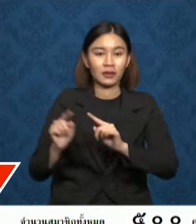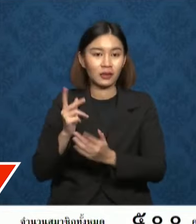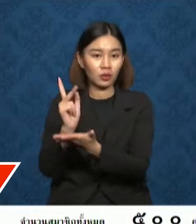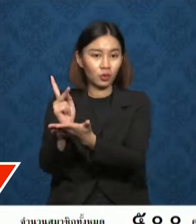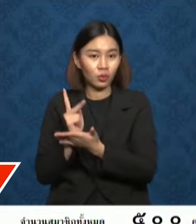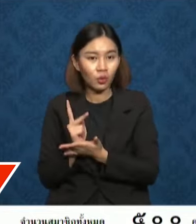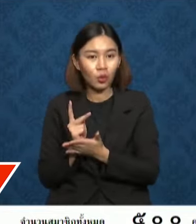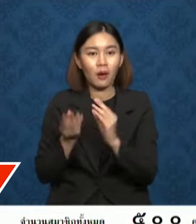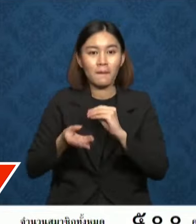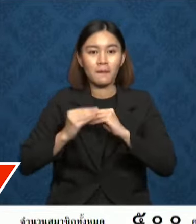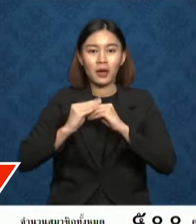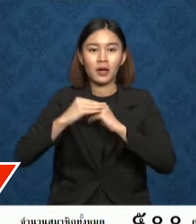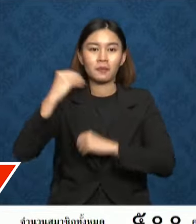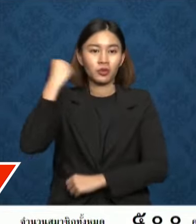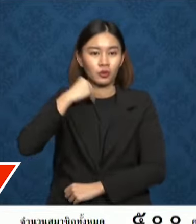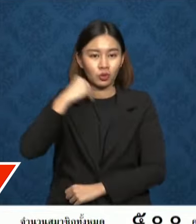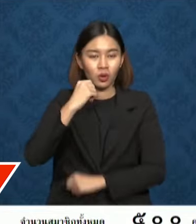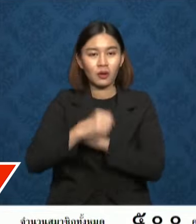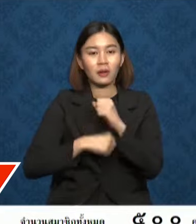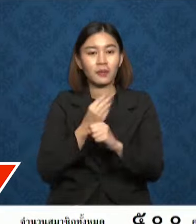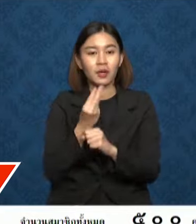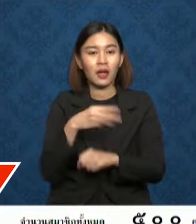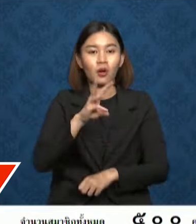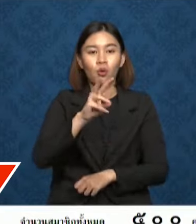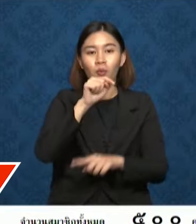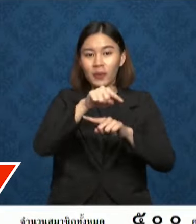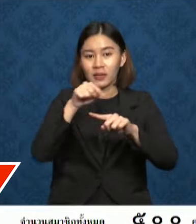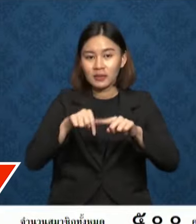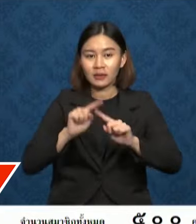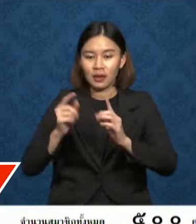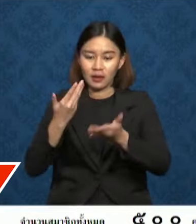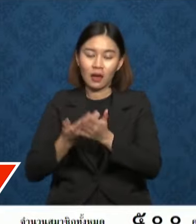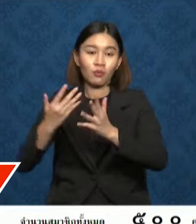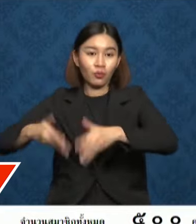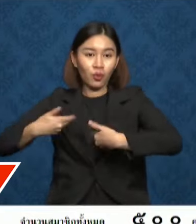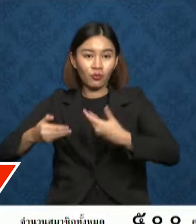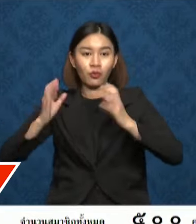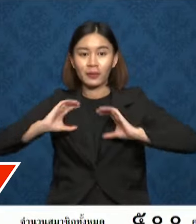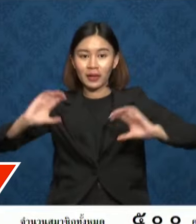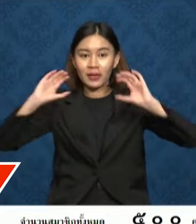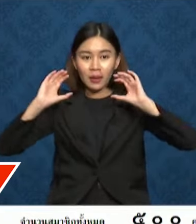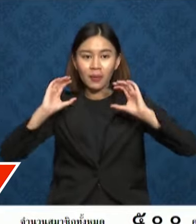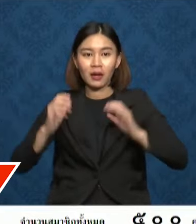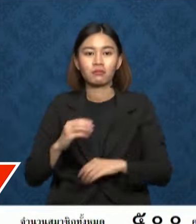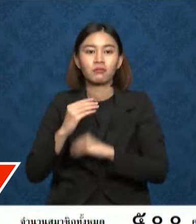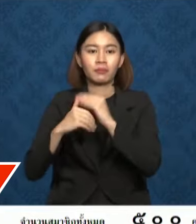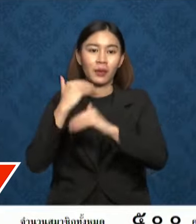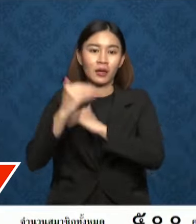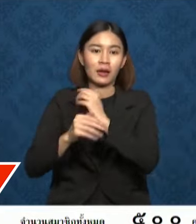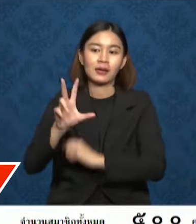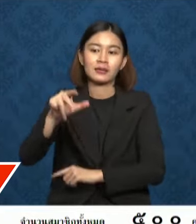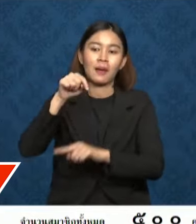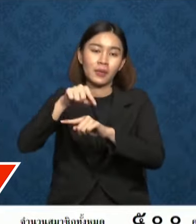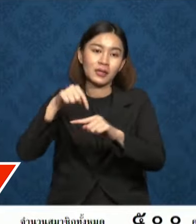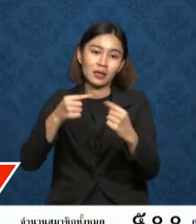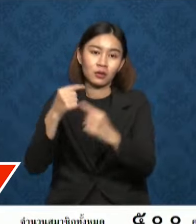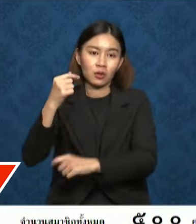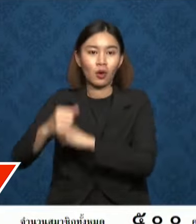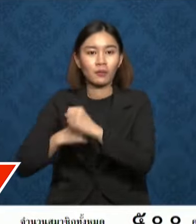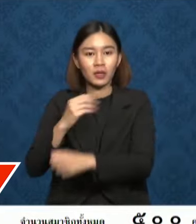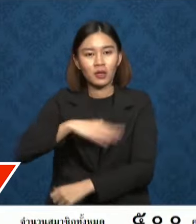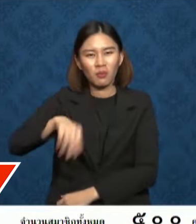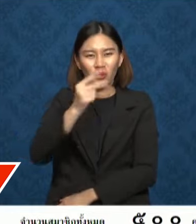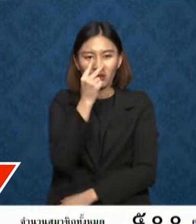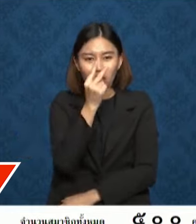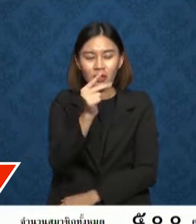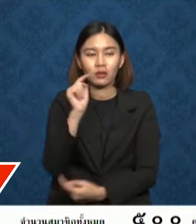เงิกู้สูงข้นมากขทุกปี เฉลยปีล 6%แต่ในขณะที่รได้สุดทกของรฐบานนั้นโตเพียงแค่ 3% ตอปีทกทานจะ